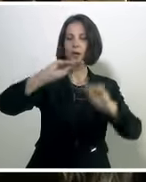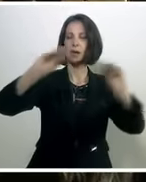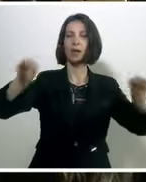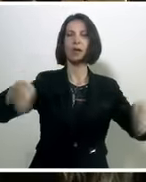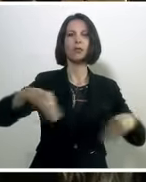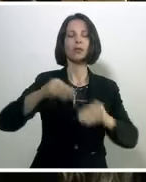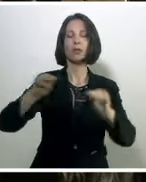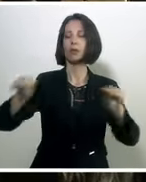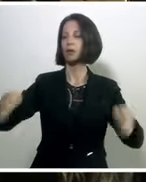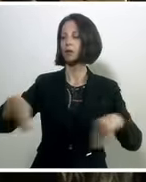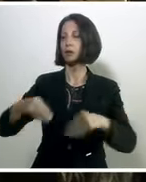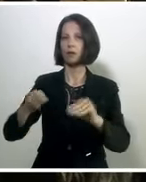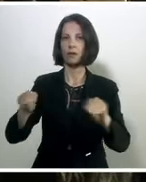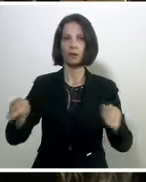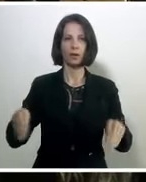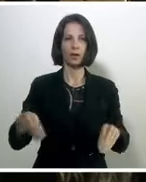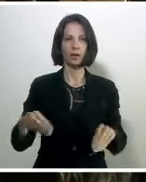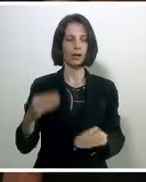la